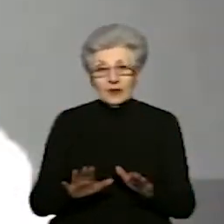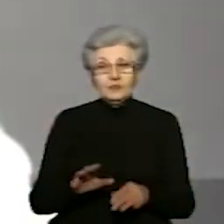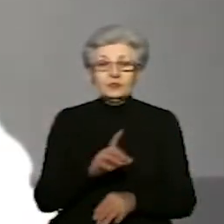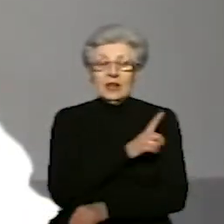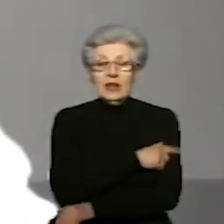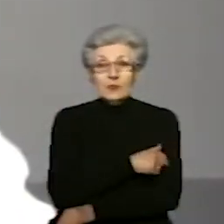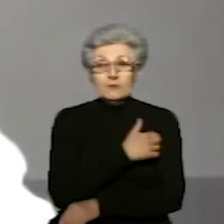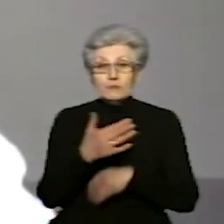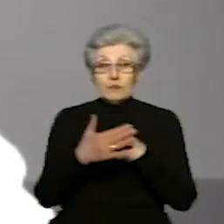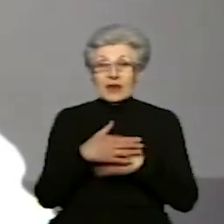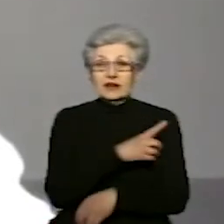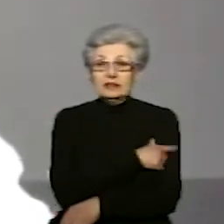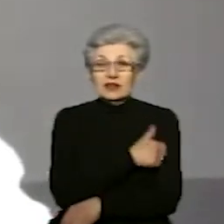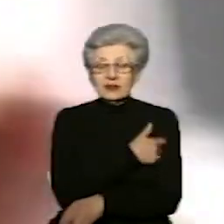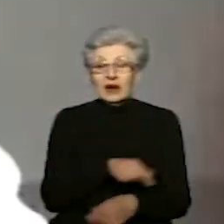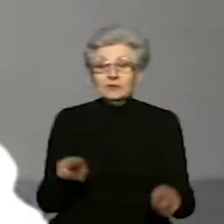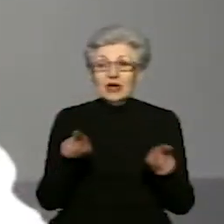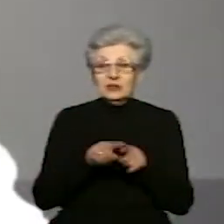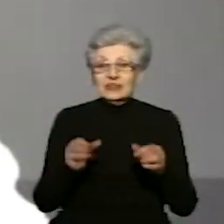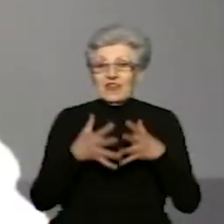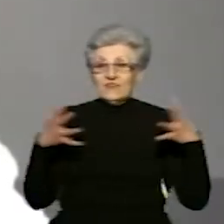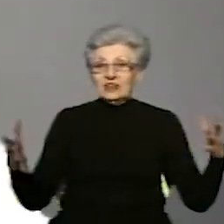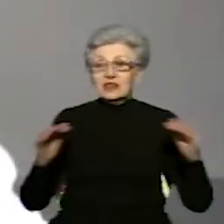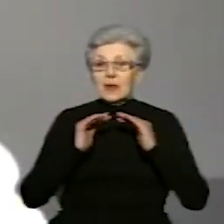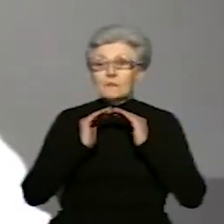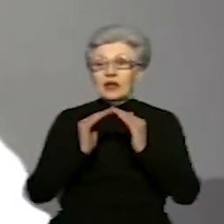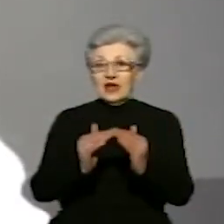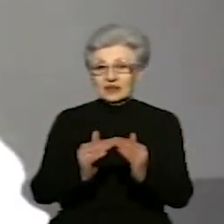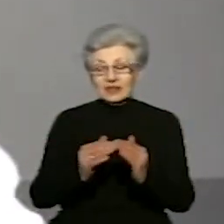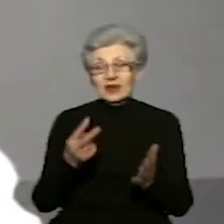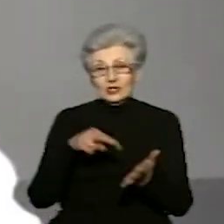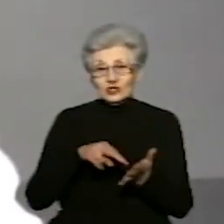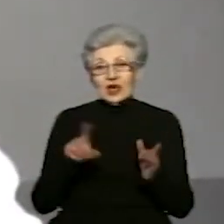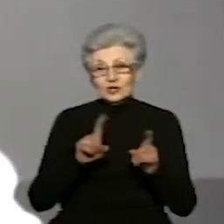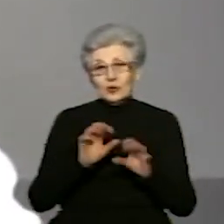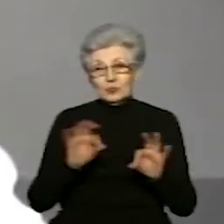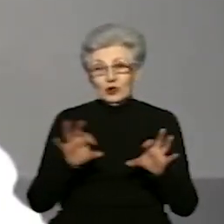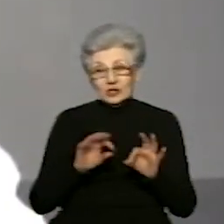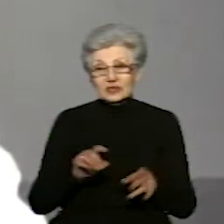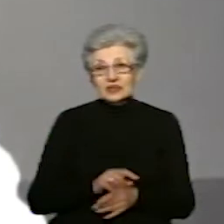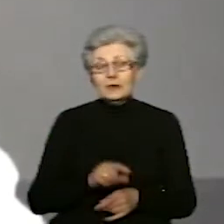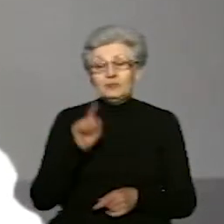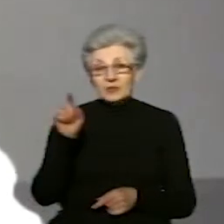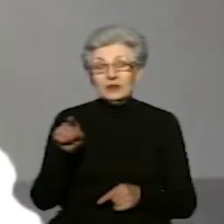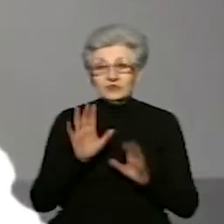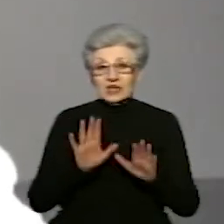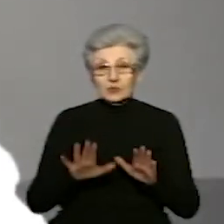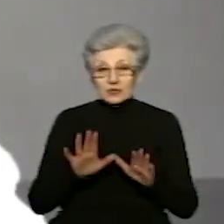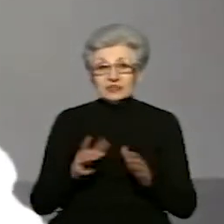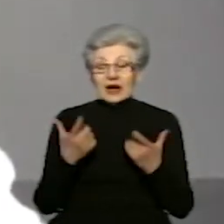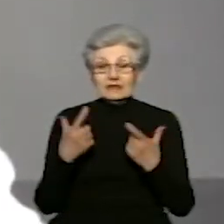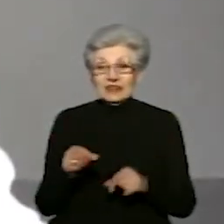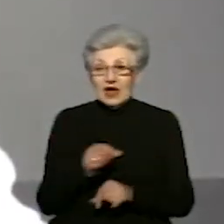лікарнями, так як великі палатки, щоб пояснити вам, де